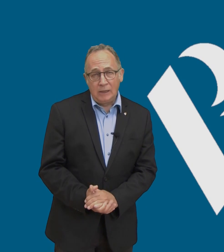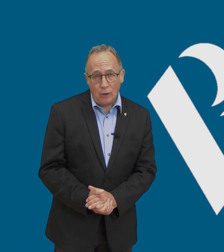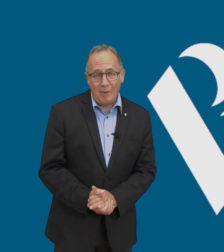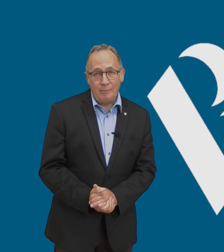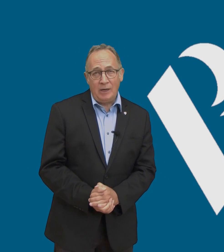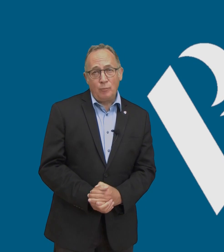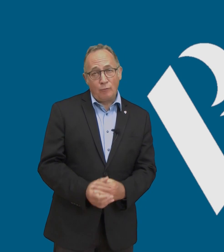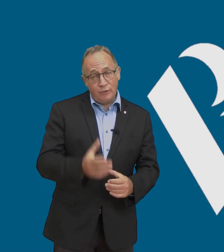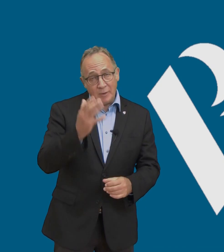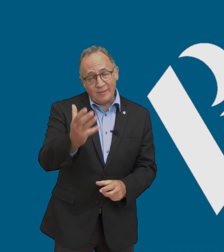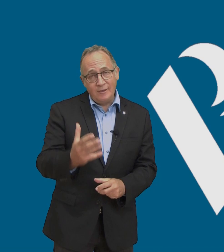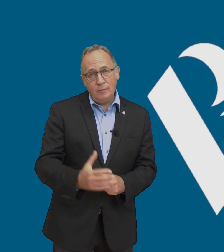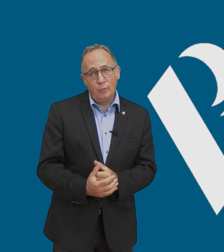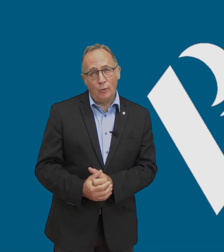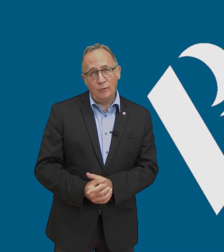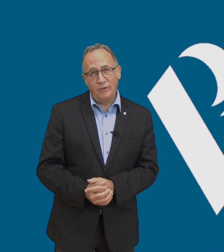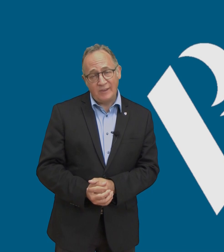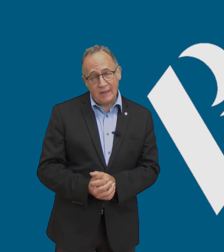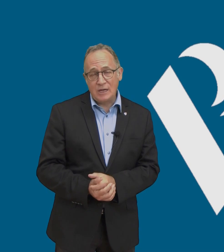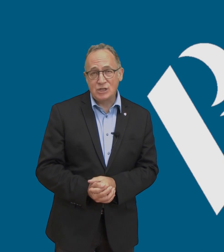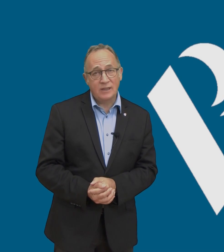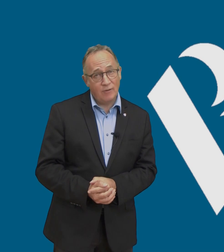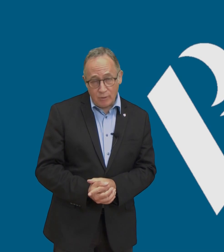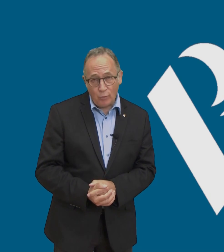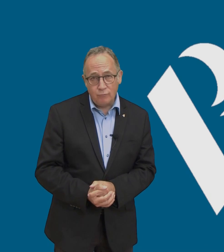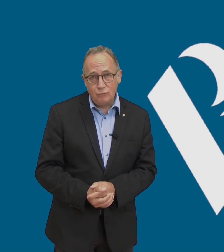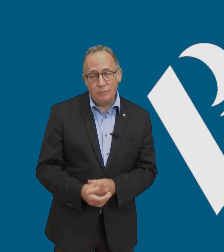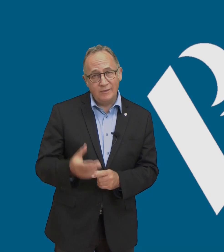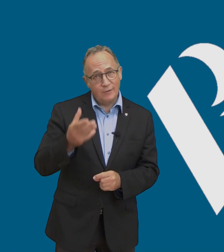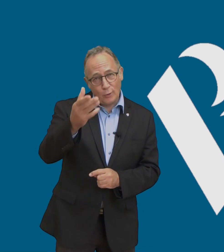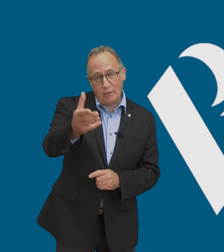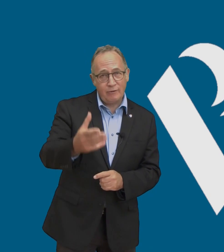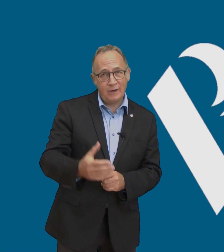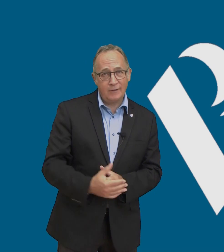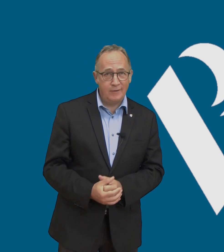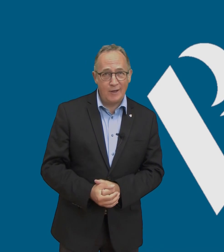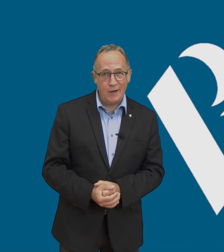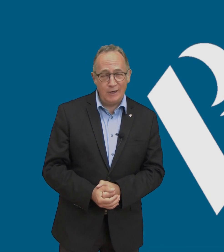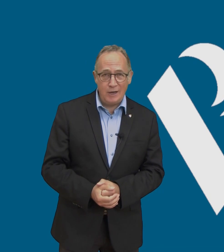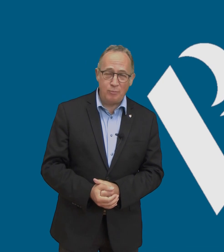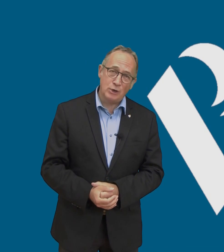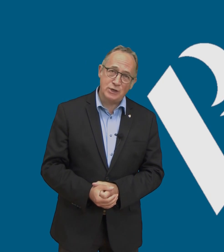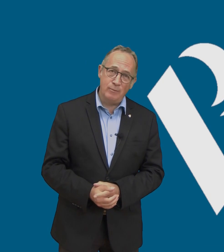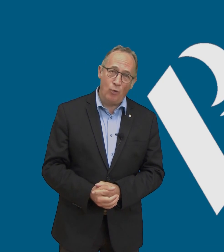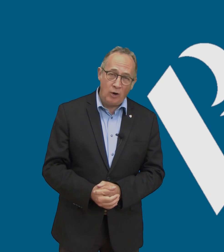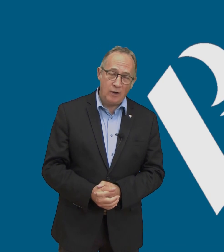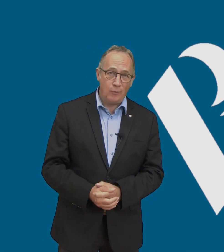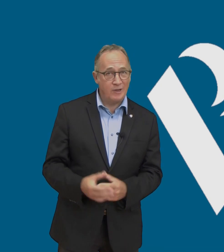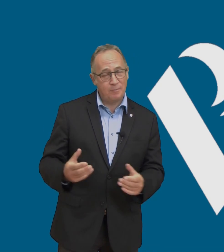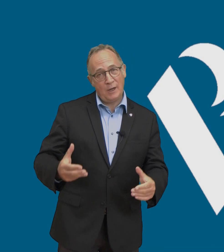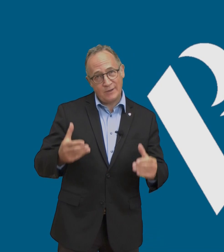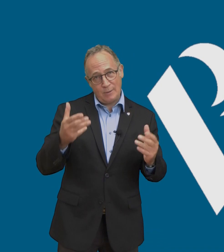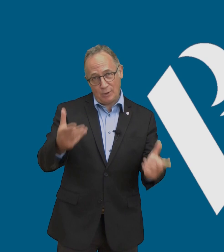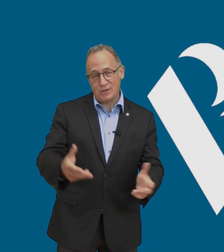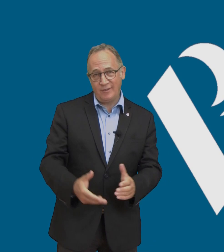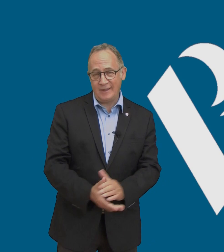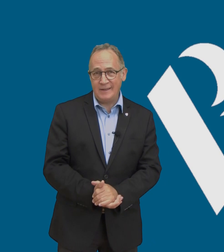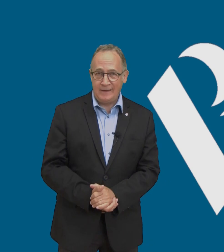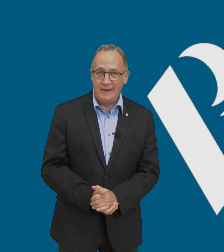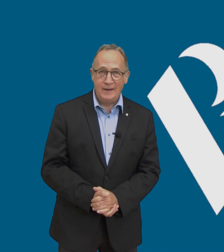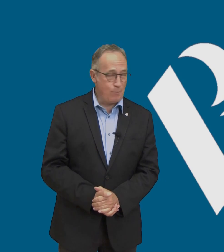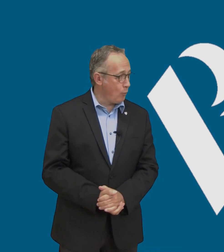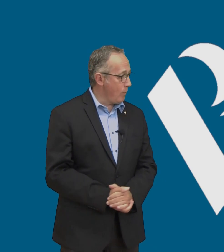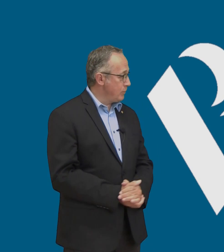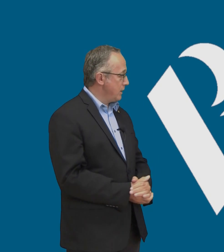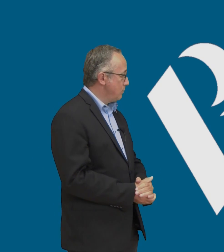On est content, globalement. Puis on vous dit merci. Puis on s'est engagé à travailler pour vous. Bien, c'est ça qu'on va faire dans les prochains mois. On l'espère dans les prochaines